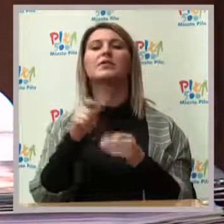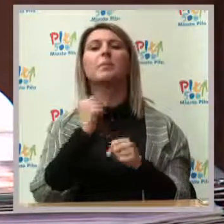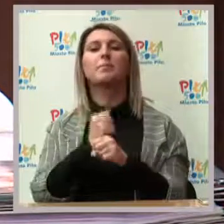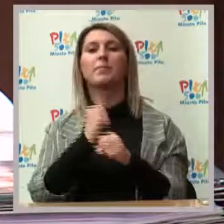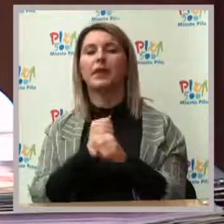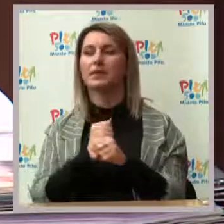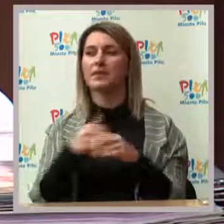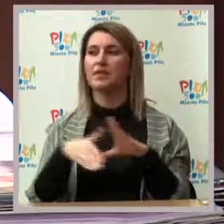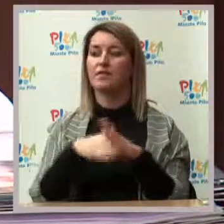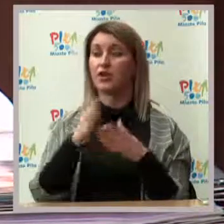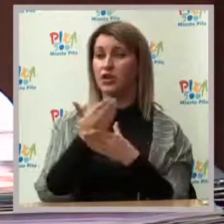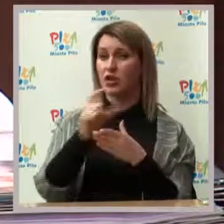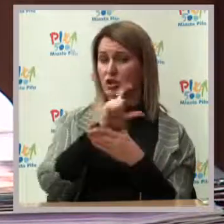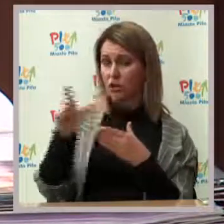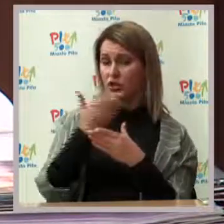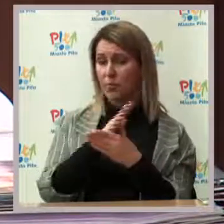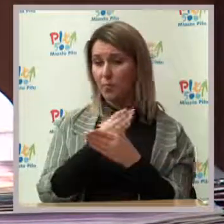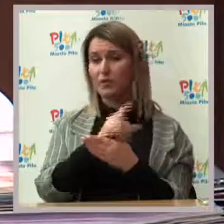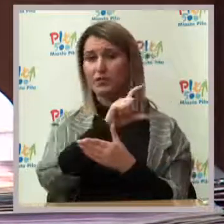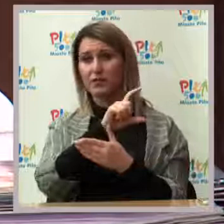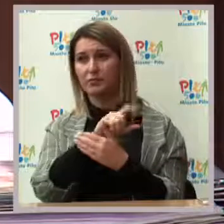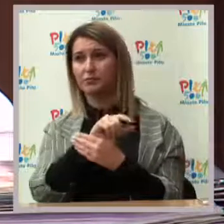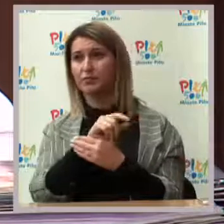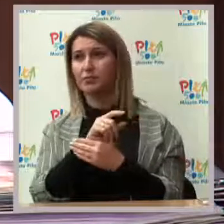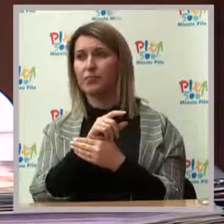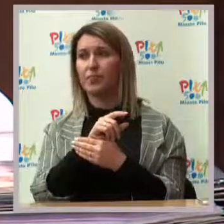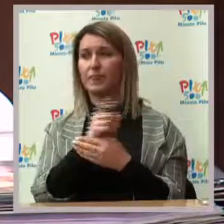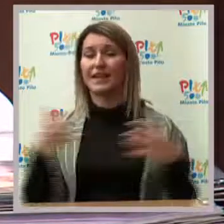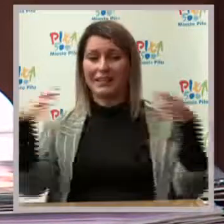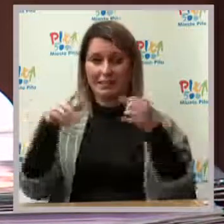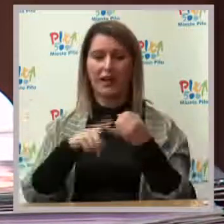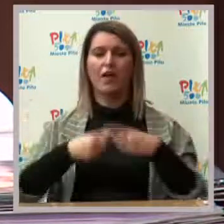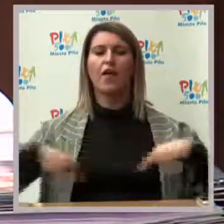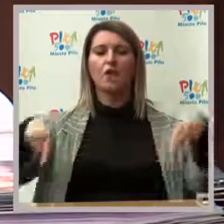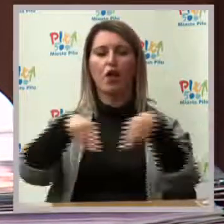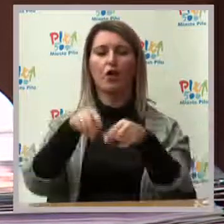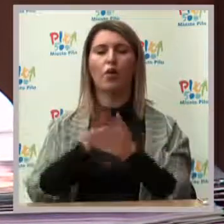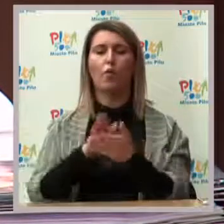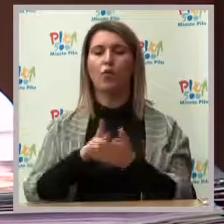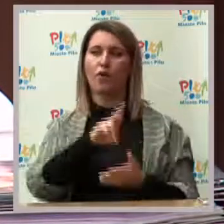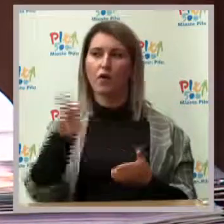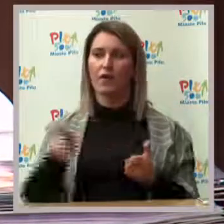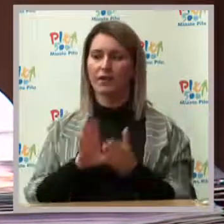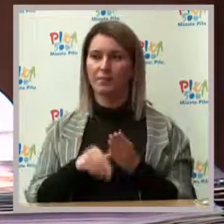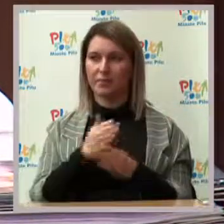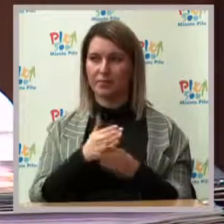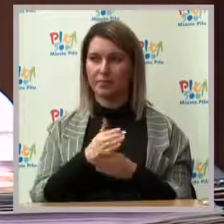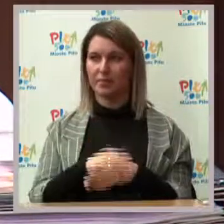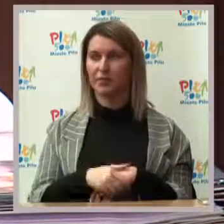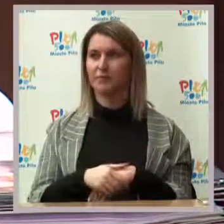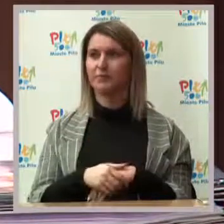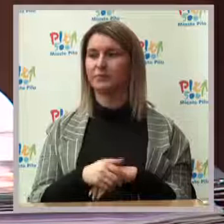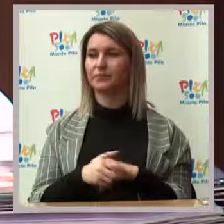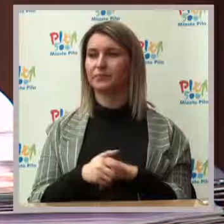Piły w okresie międzysesyjnym, zwłaszcza z wykonania uchwał Rady Miasta Piły, druk numer